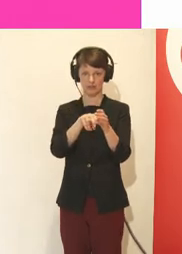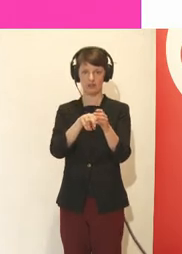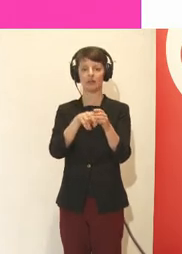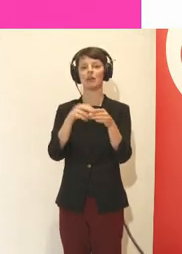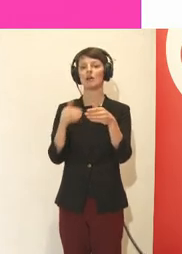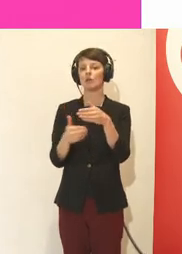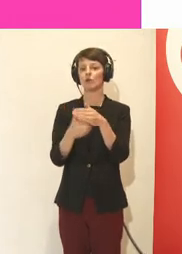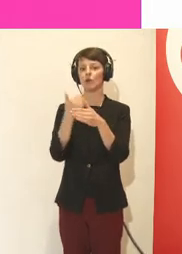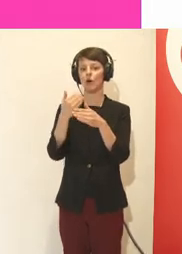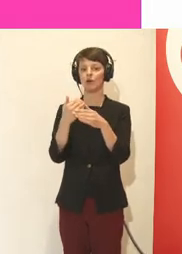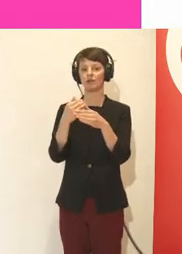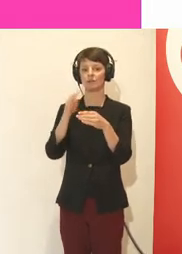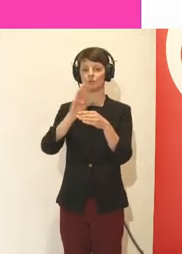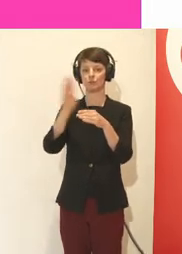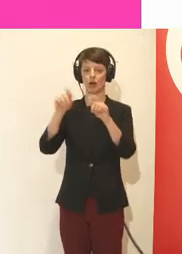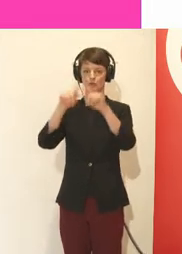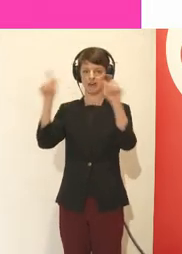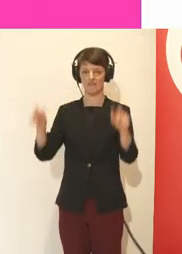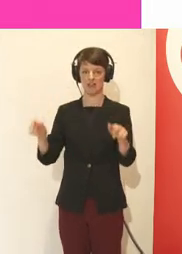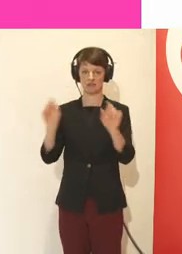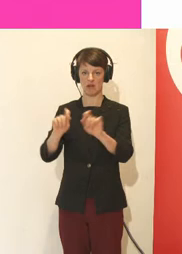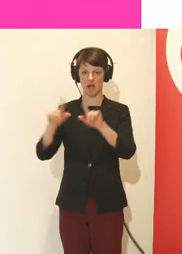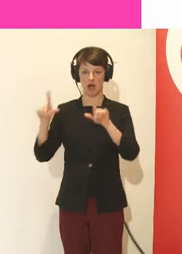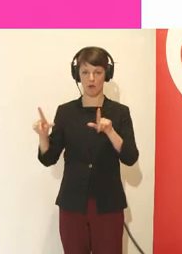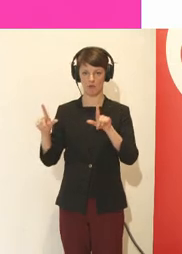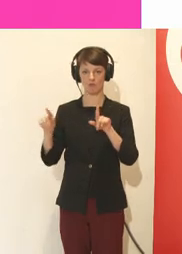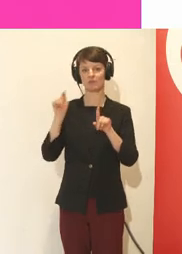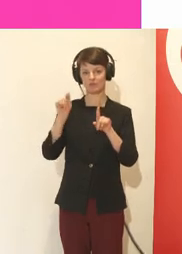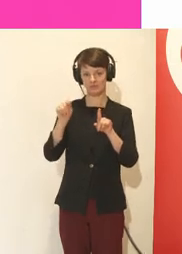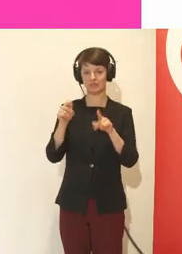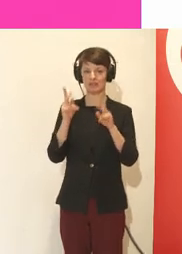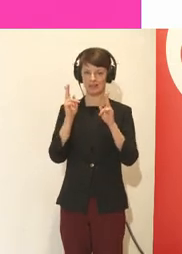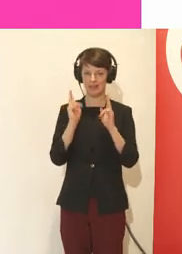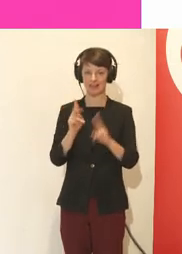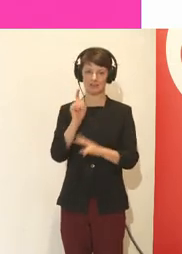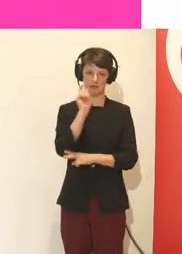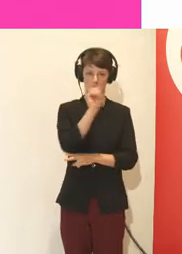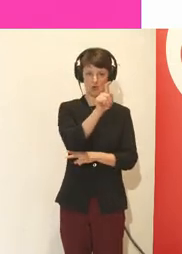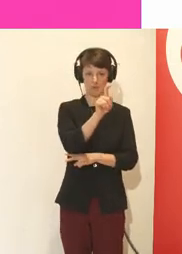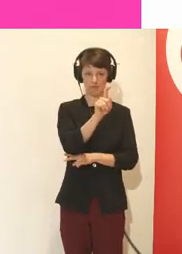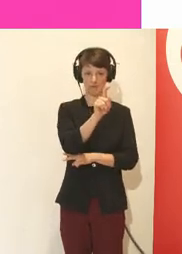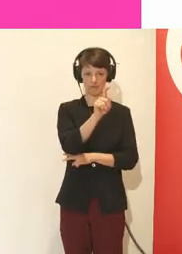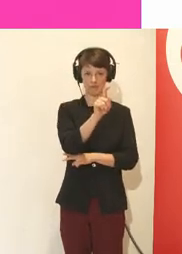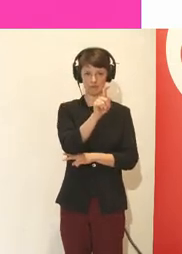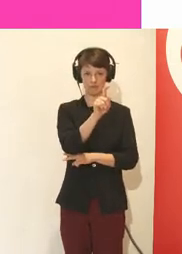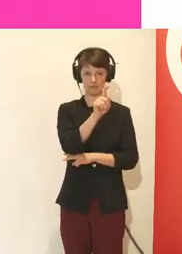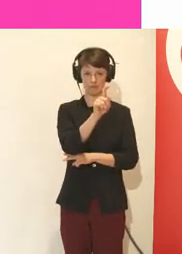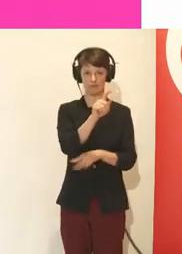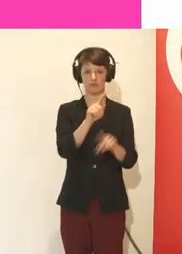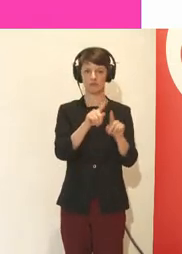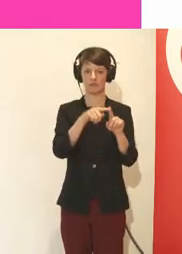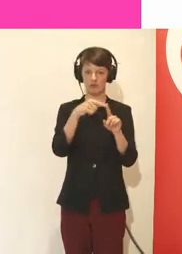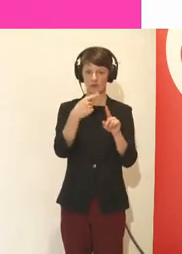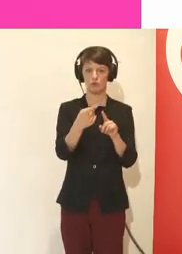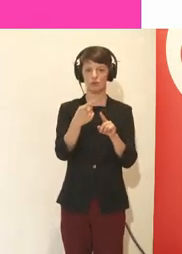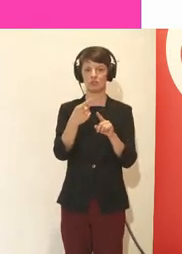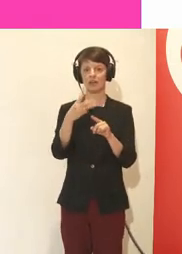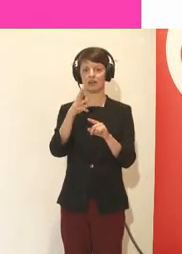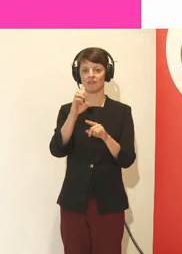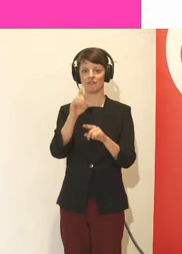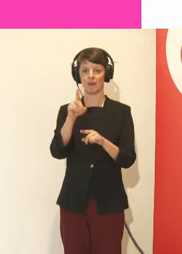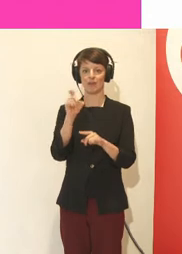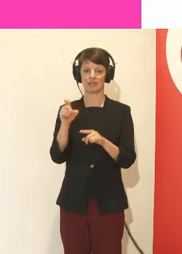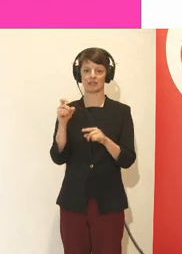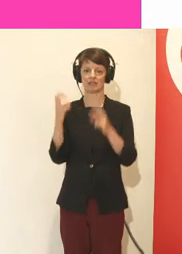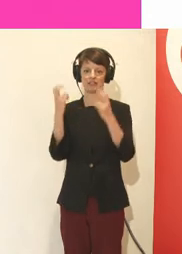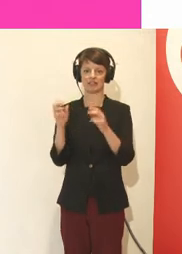browserfenster geöffnet wird und das ist der richtige button um auf den hier klicken müsst um dann irgendwie sogar beck's fashion zu